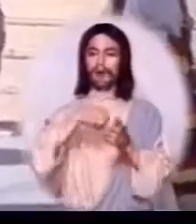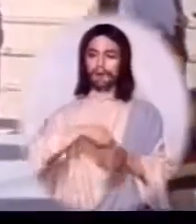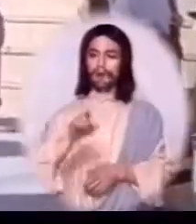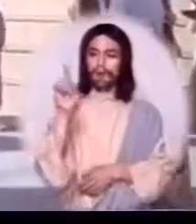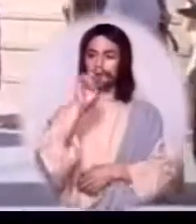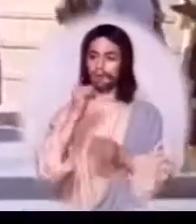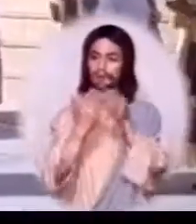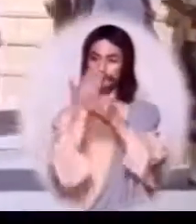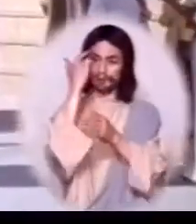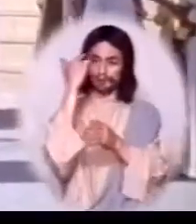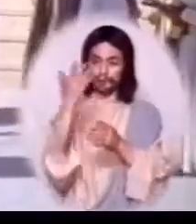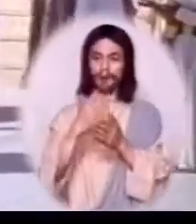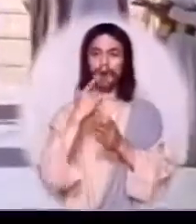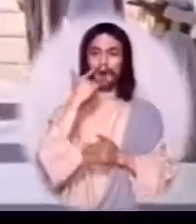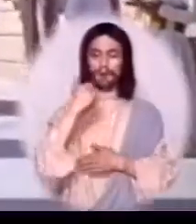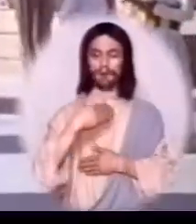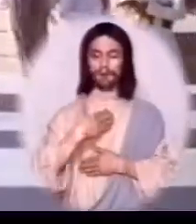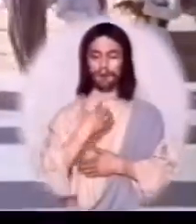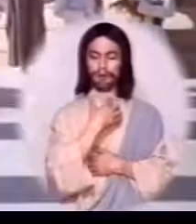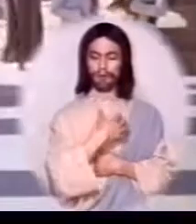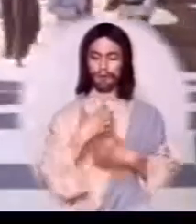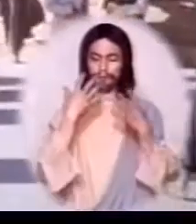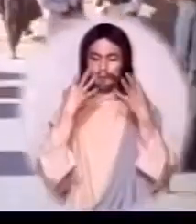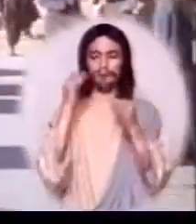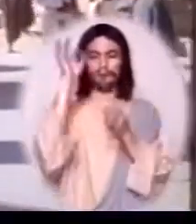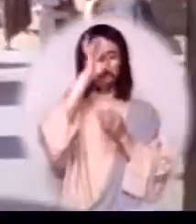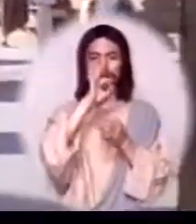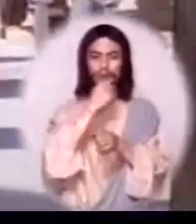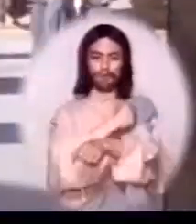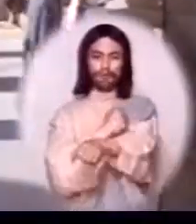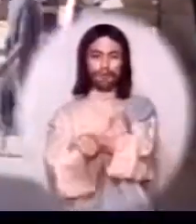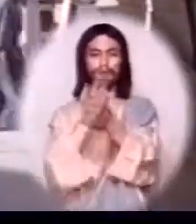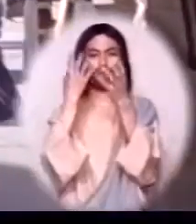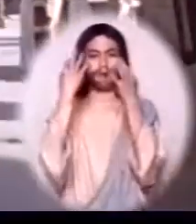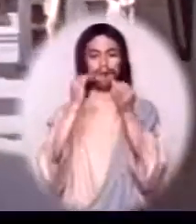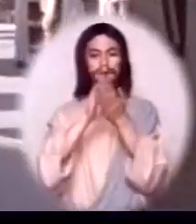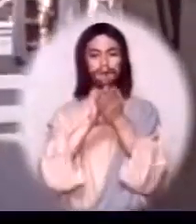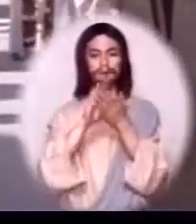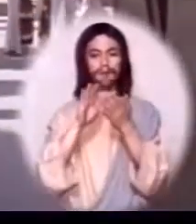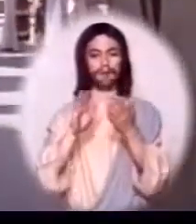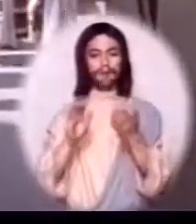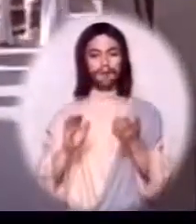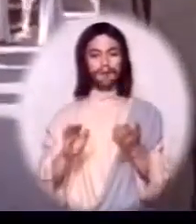얘야, 어찌된 일이냐? 아버지와 난 몹시 걱정하며 너를 찾느라고 했었는데.